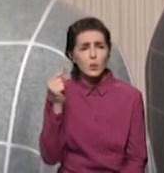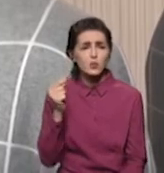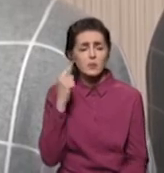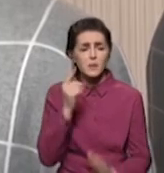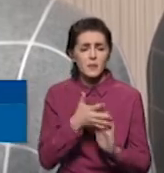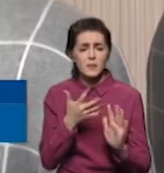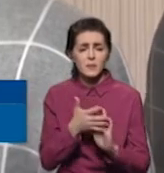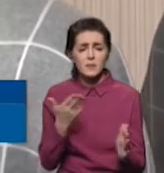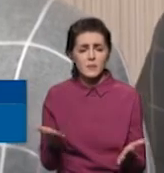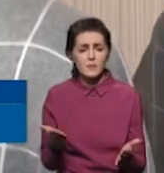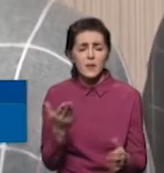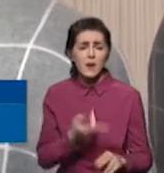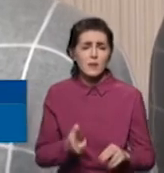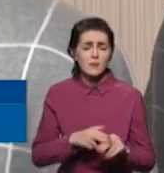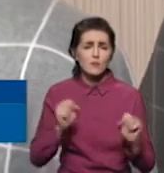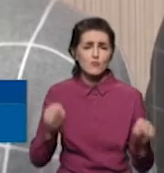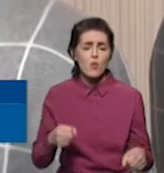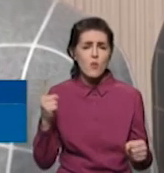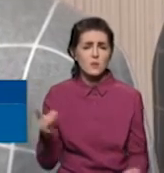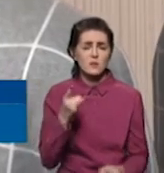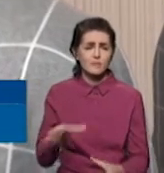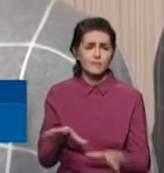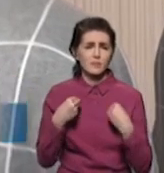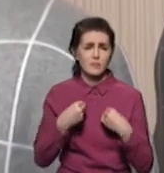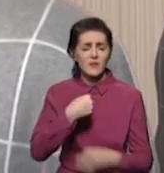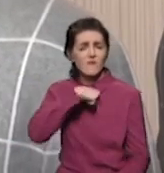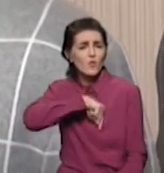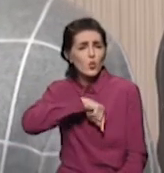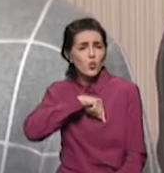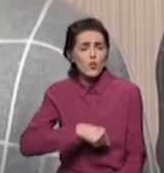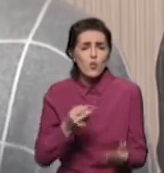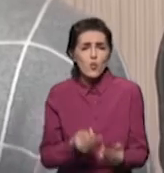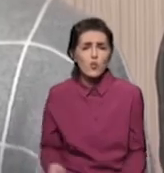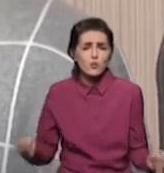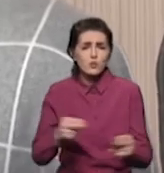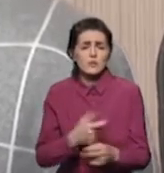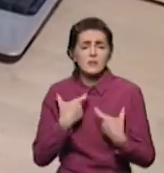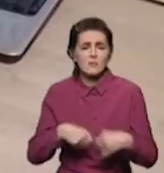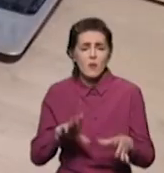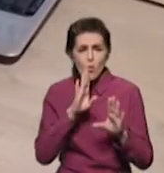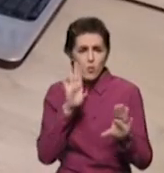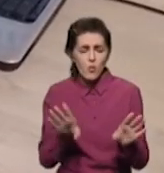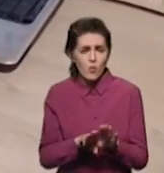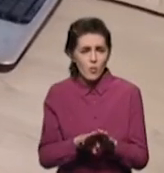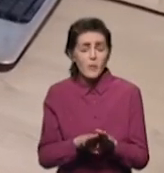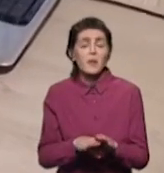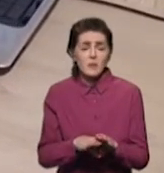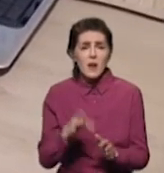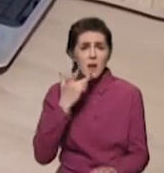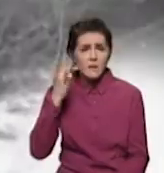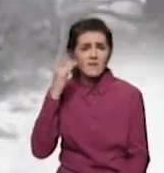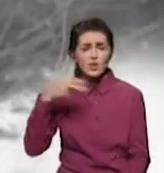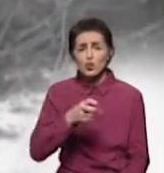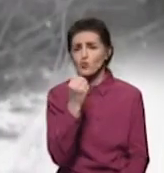поняття, яке тебе може раз задавити знутрі, і ти потім будеш скований знутрі сидіти. Влітку 14-го